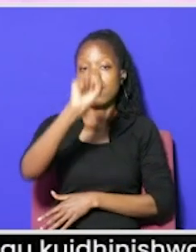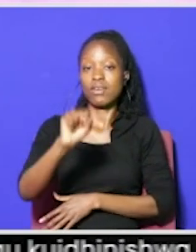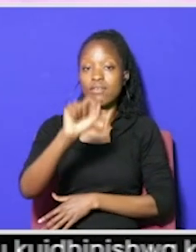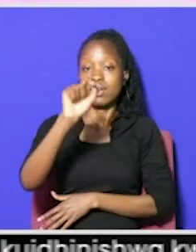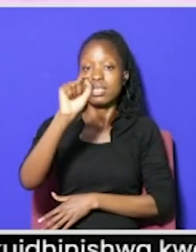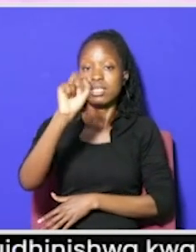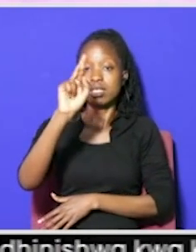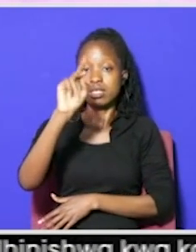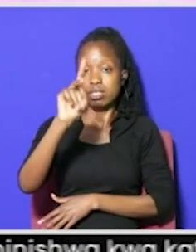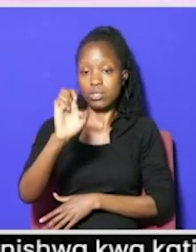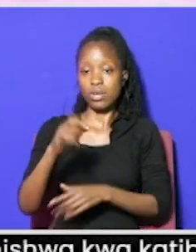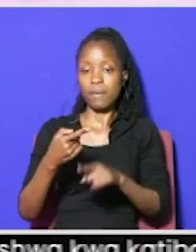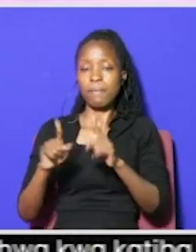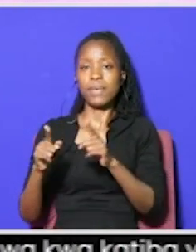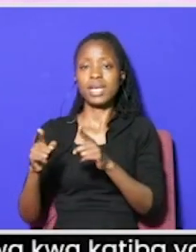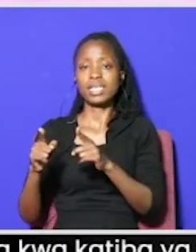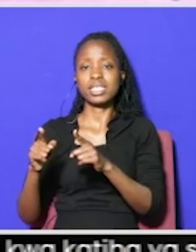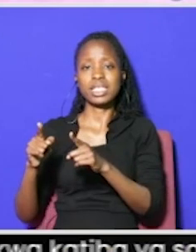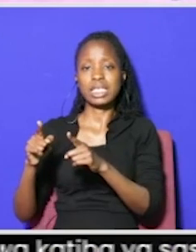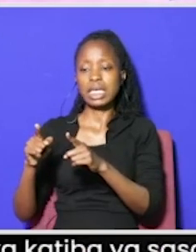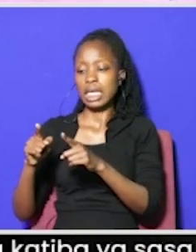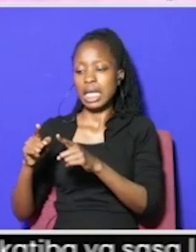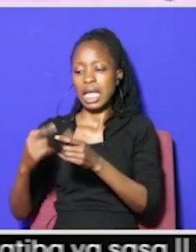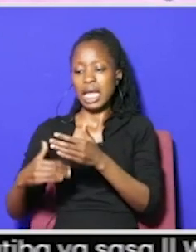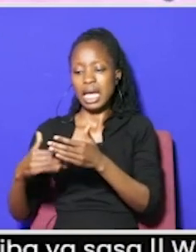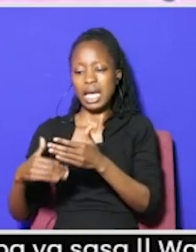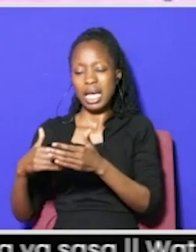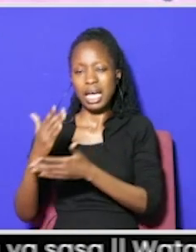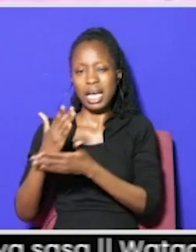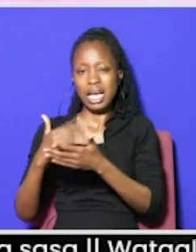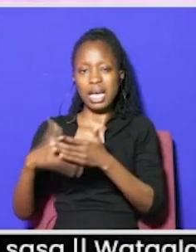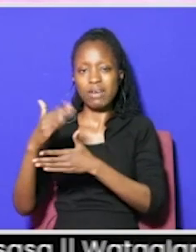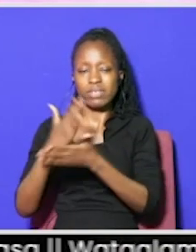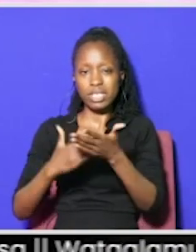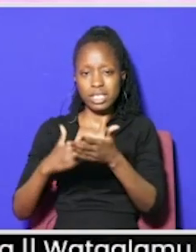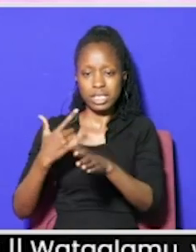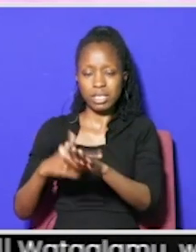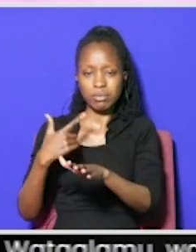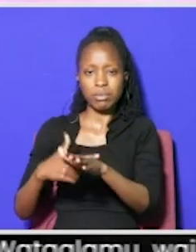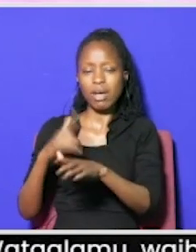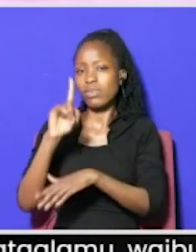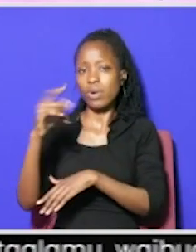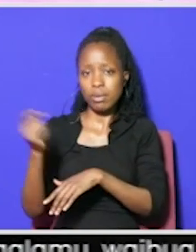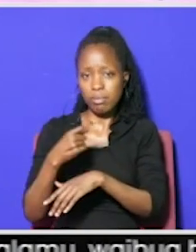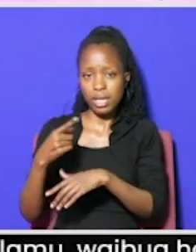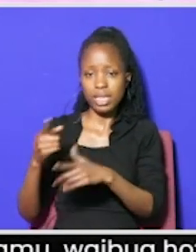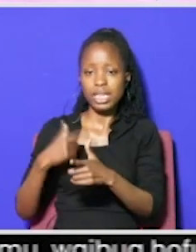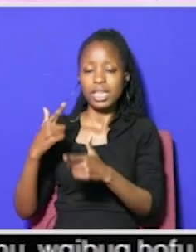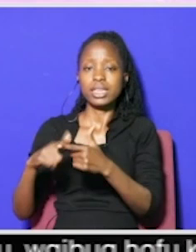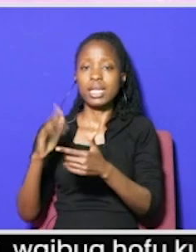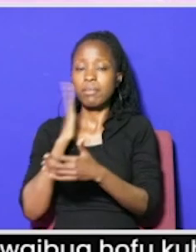alipata complications baada ya kwa muda wa mwezi akaenda